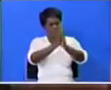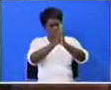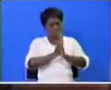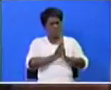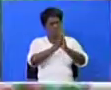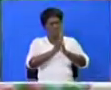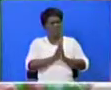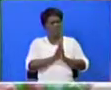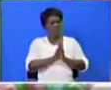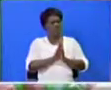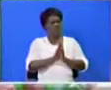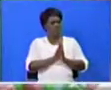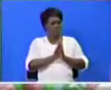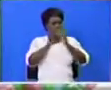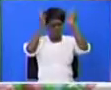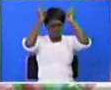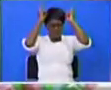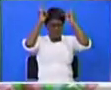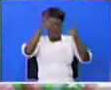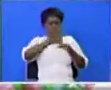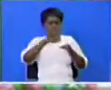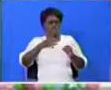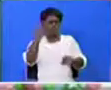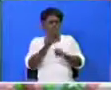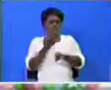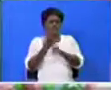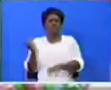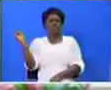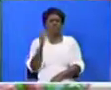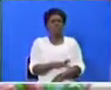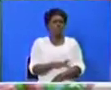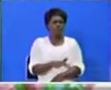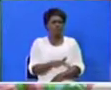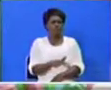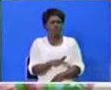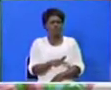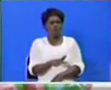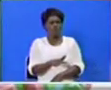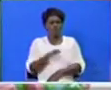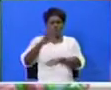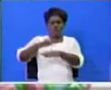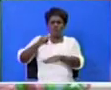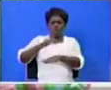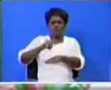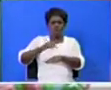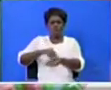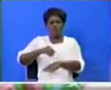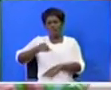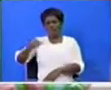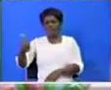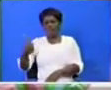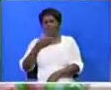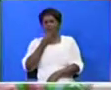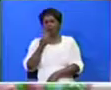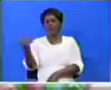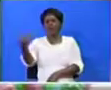wakamwombea. Mapepo inapiga mawe. Sijui ni nani anapiga. Tunasunguka naita mwanamume ingine